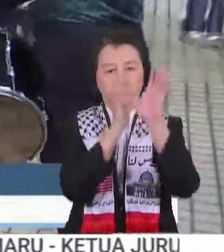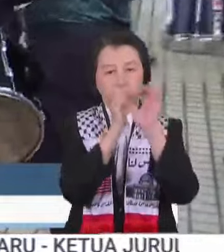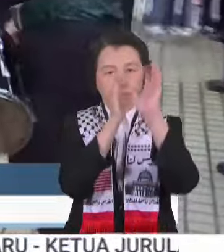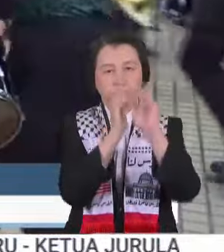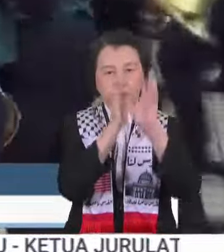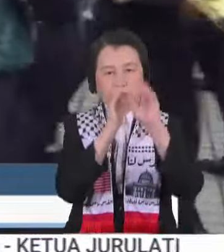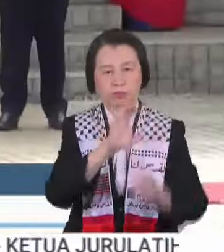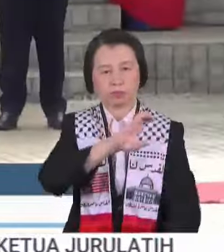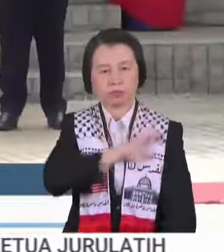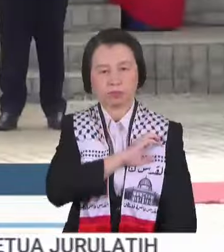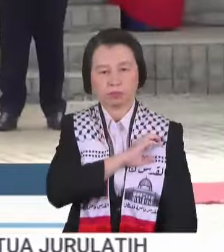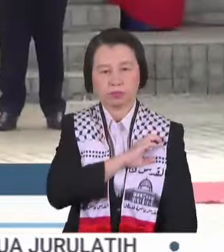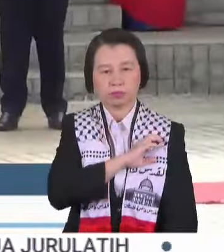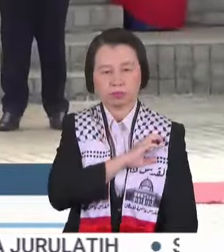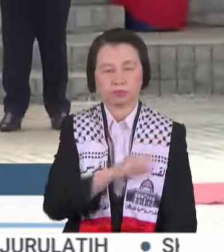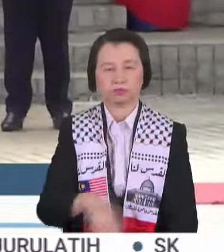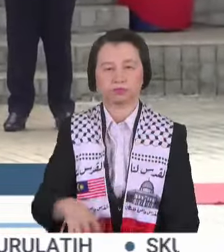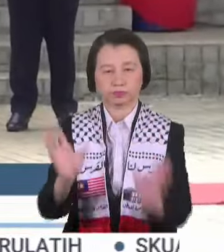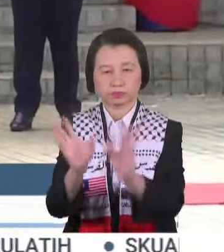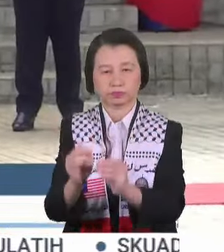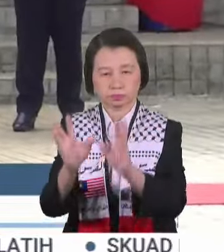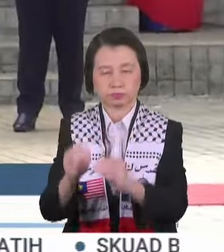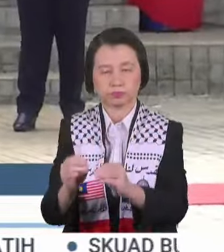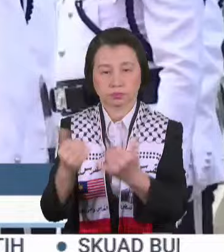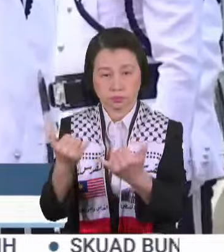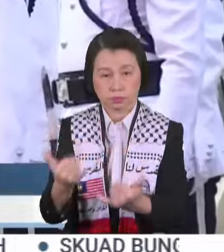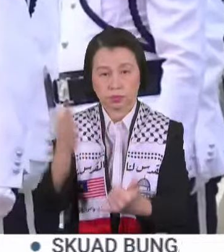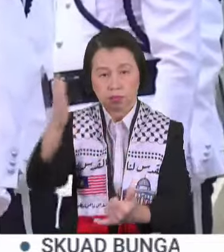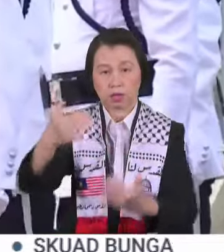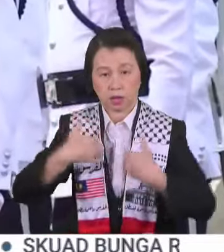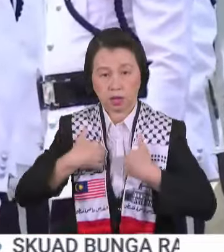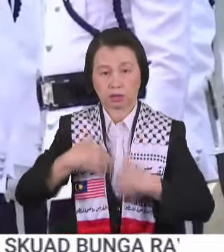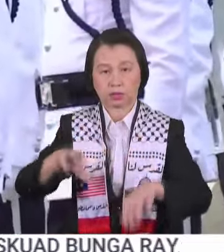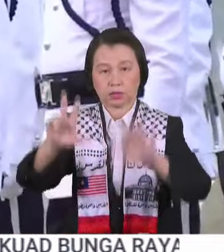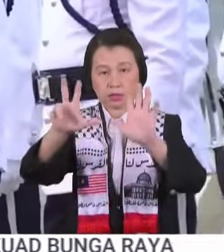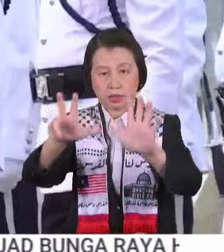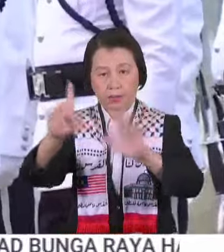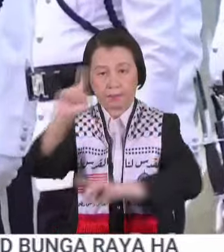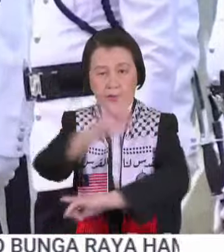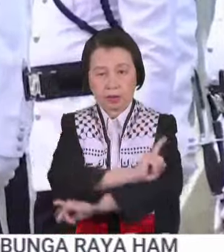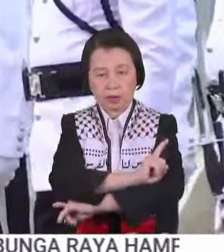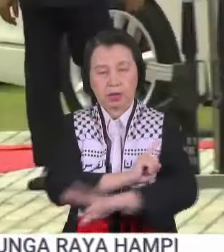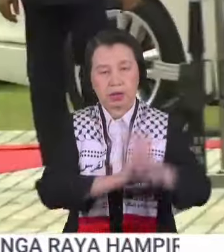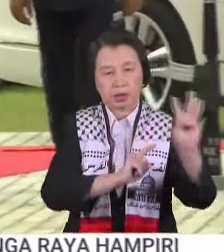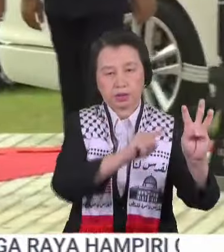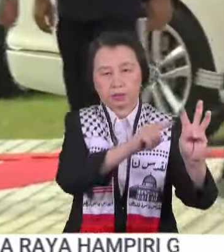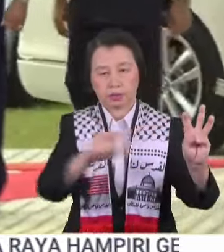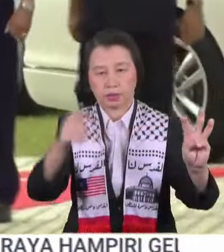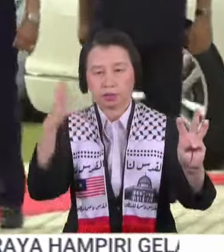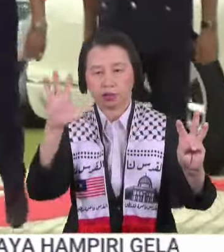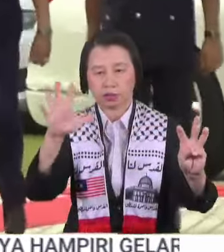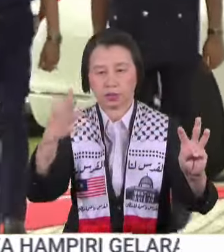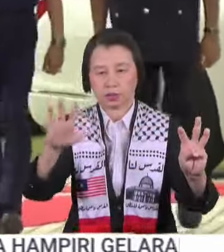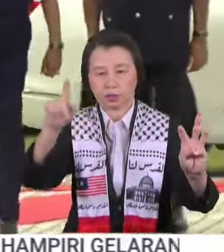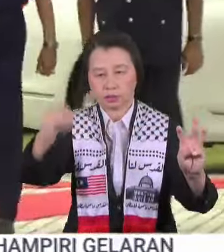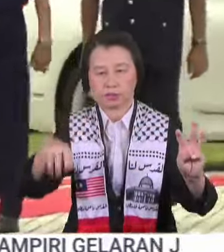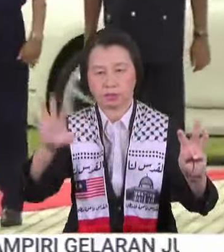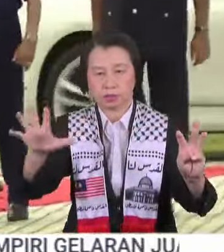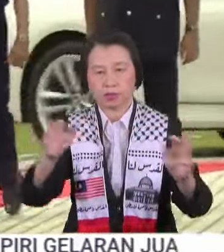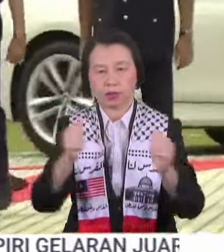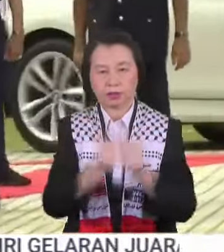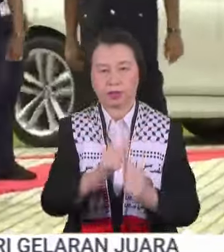Malaysia PDRM. Persidangan DUN Sarawak kali ini akan berlangsung selama 8 hari mulai 6 hingga 15 Mei dengan 3